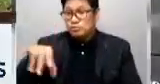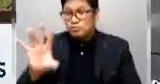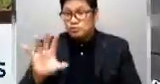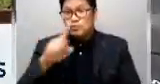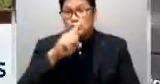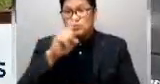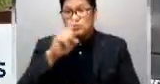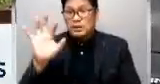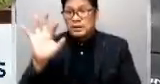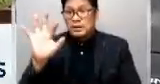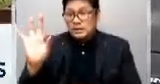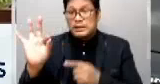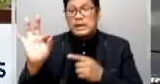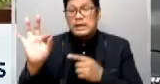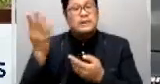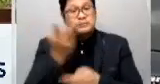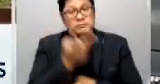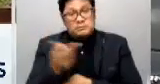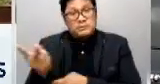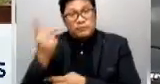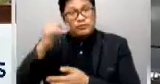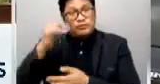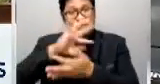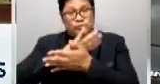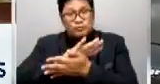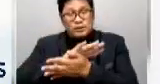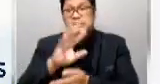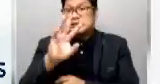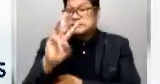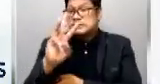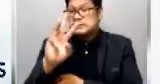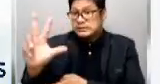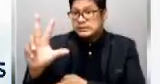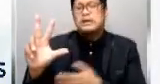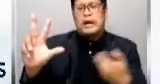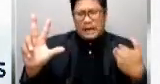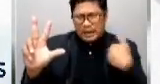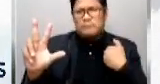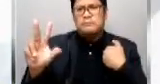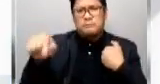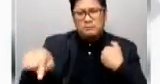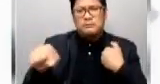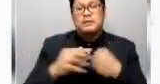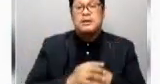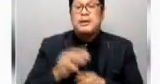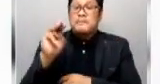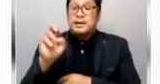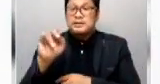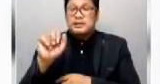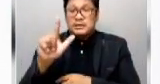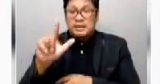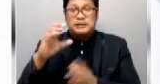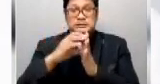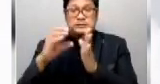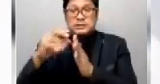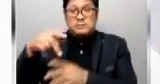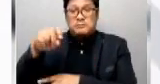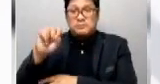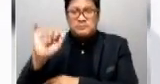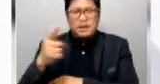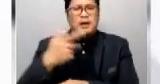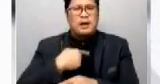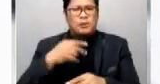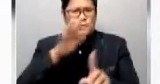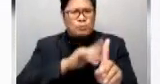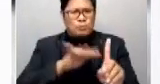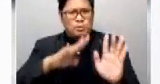nakalaan para sa COVID patients, 63 na ang okupado. Ang The Medical City sa Pasig, naobserbahan din daw ang pagtaas ng COVID cases sa